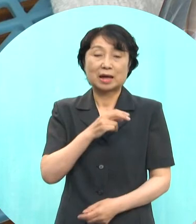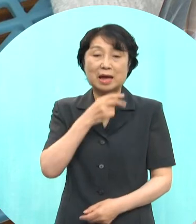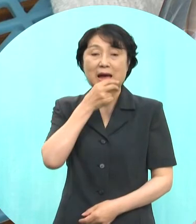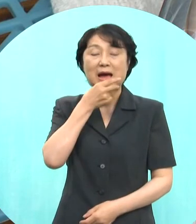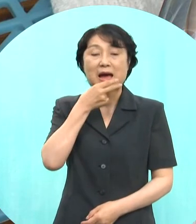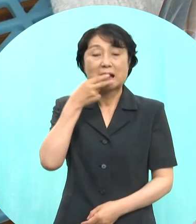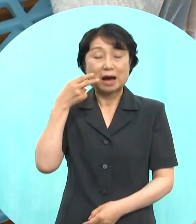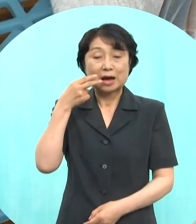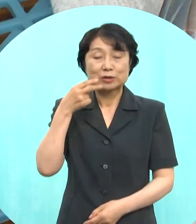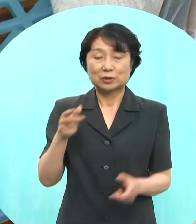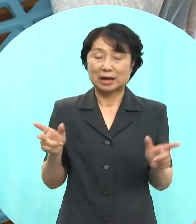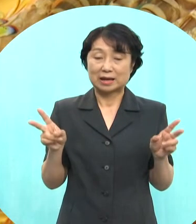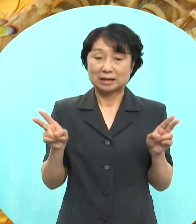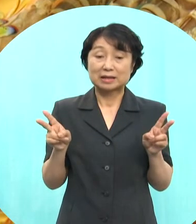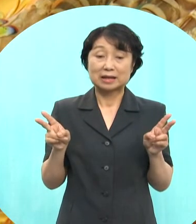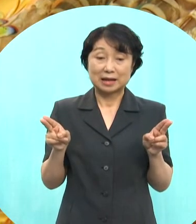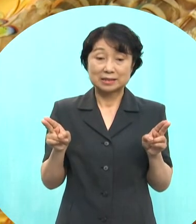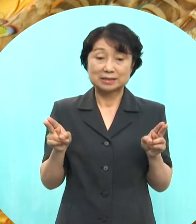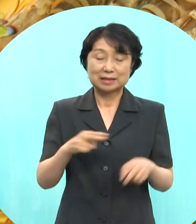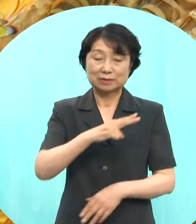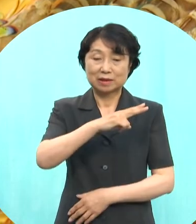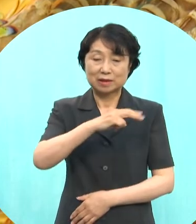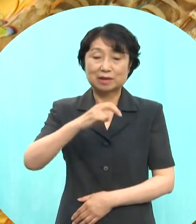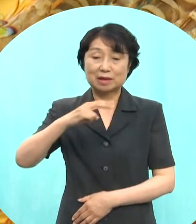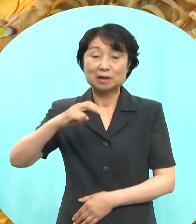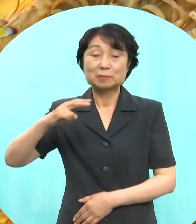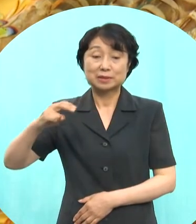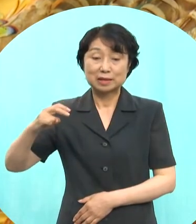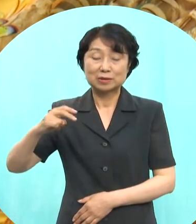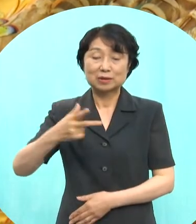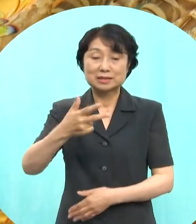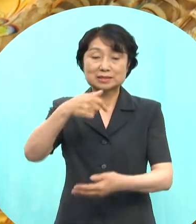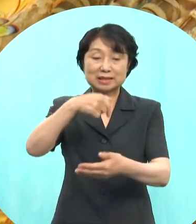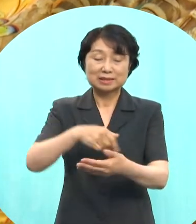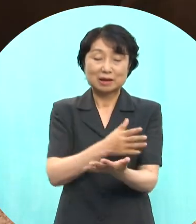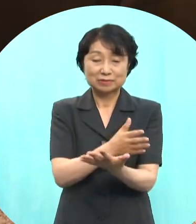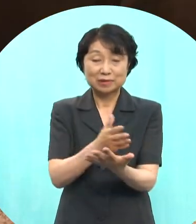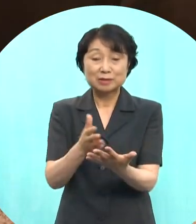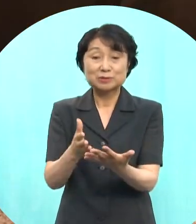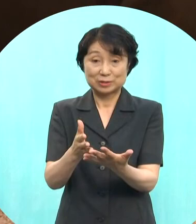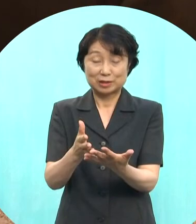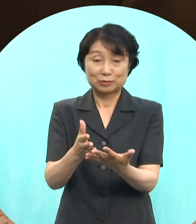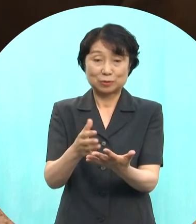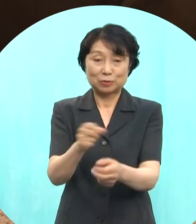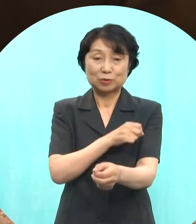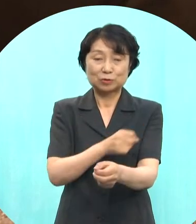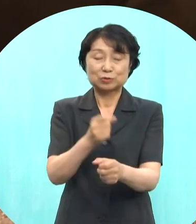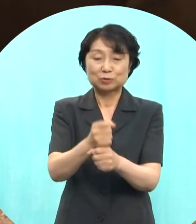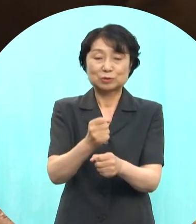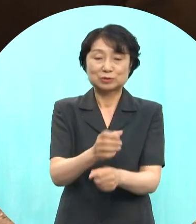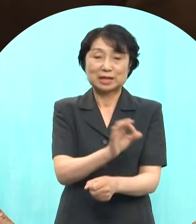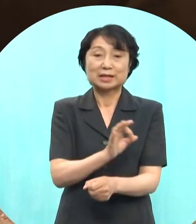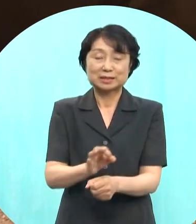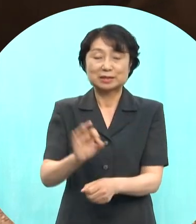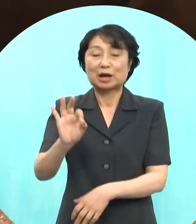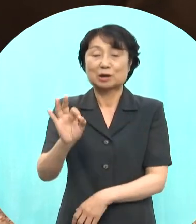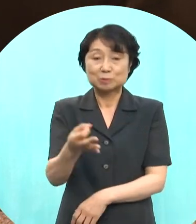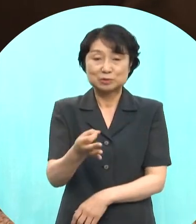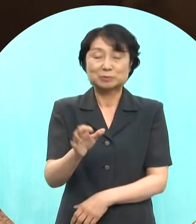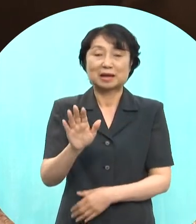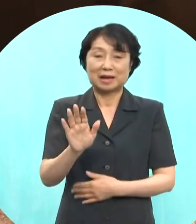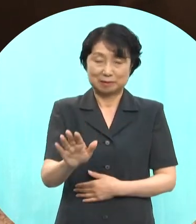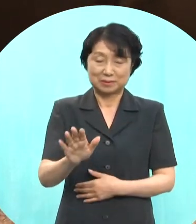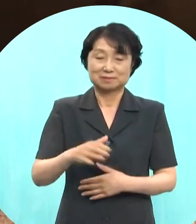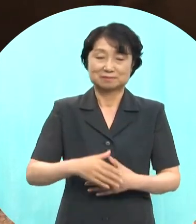川のアイアカニ、愛尾地区の車エビなど、市内にはたくさんの特産品特産物